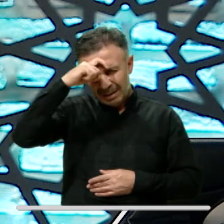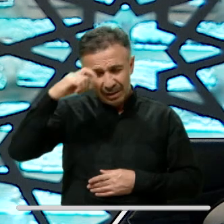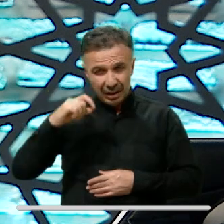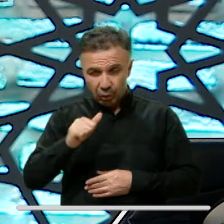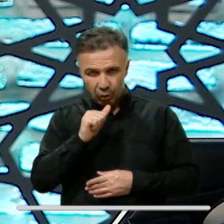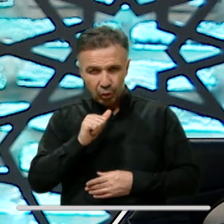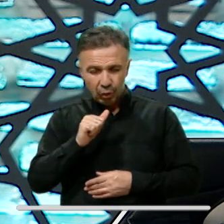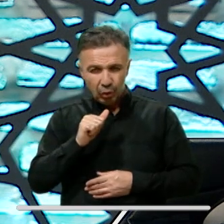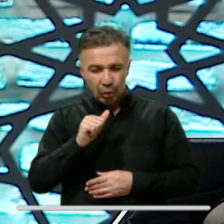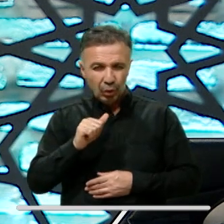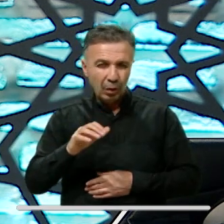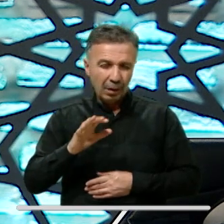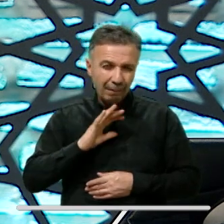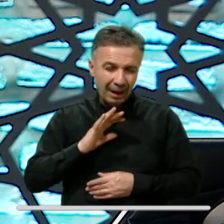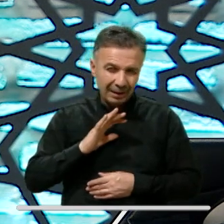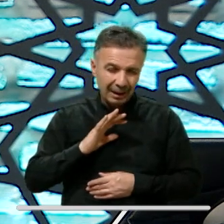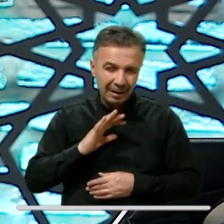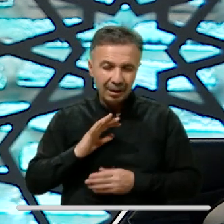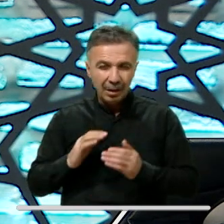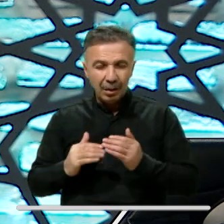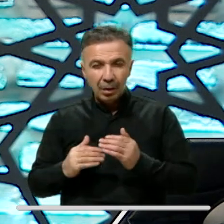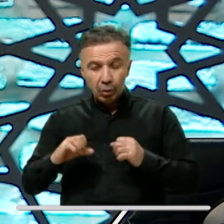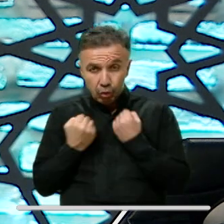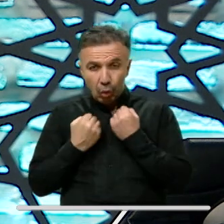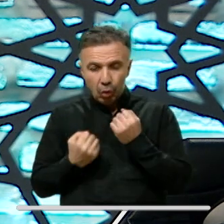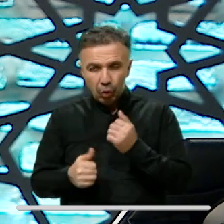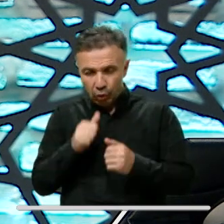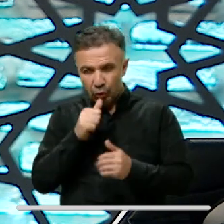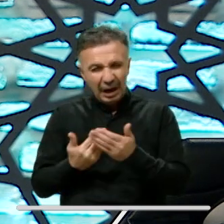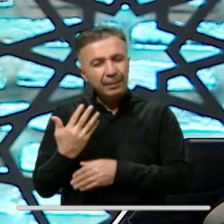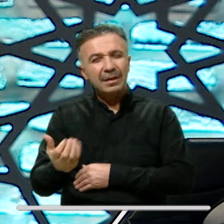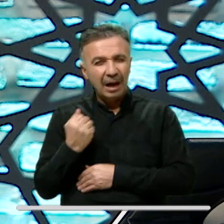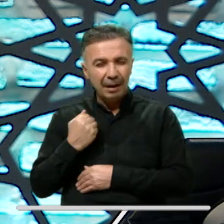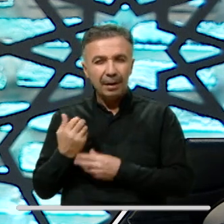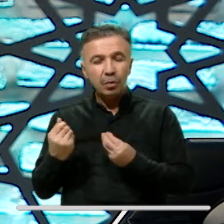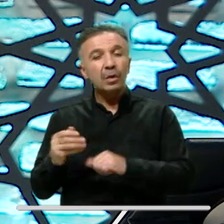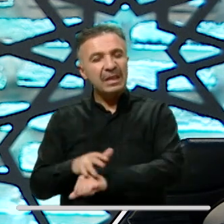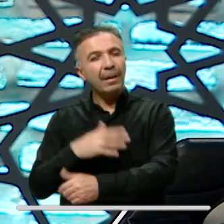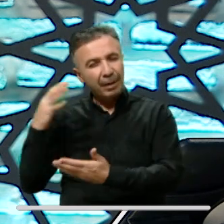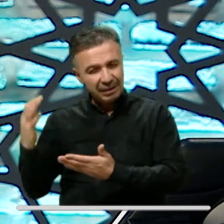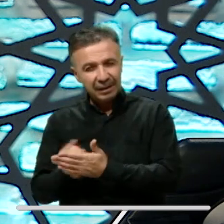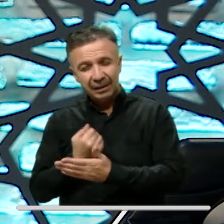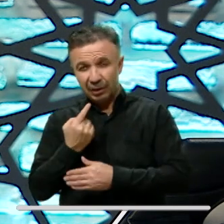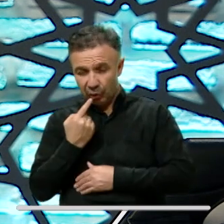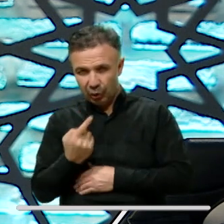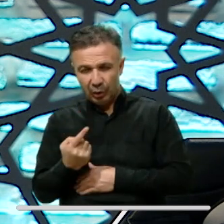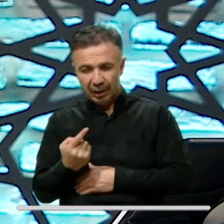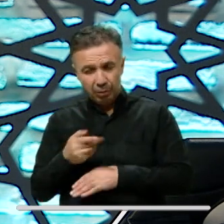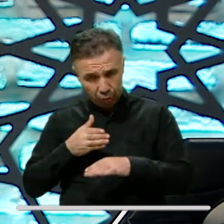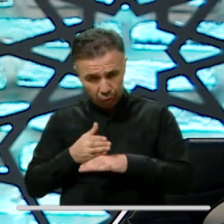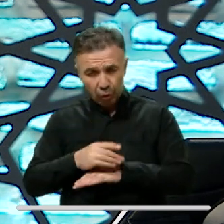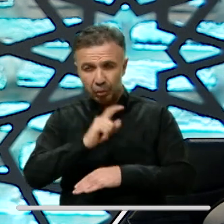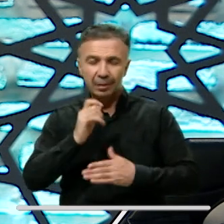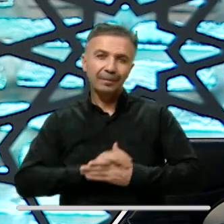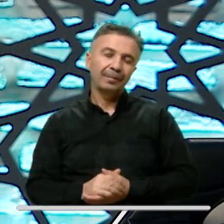varken soğuk suyla abdest almanın daha faziletli olduğunu, daha çok sevap kazandırdığını söylüyorlar. Doğrusu